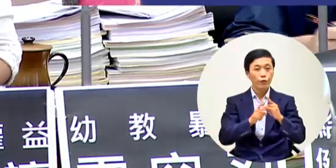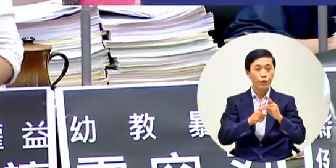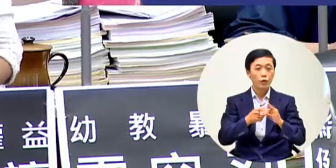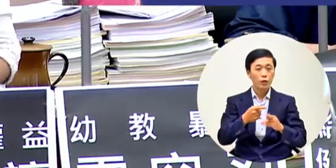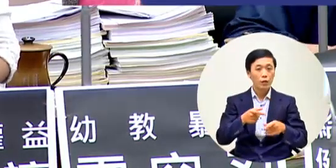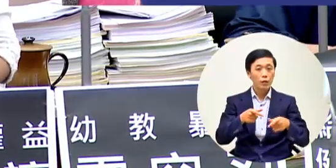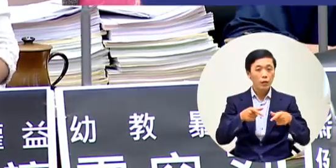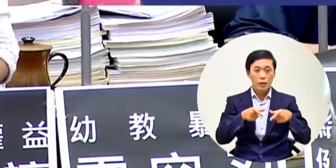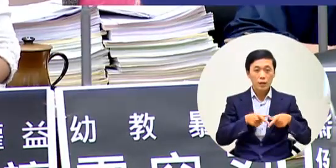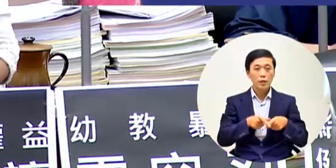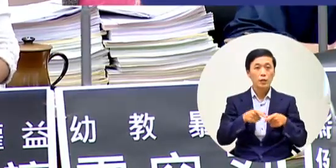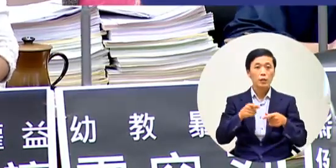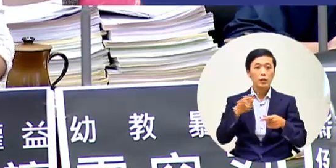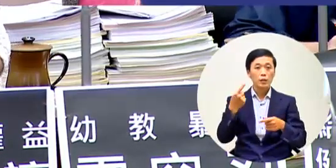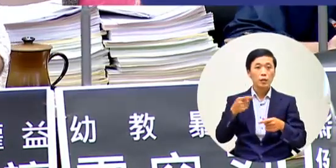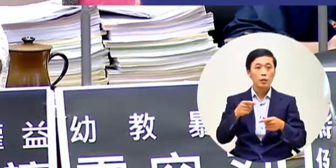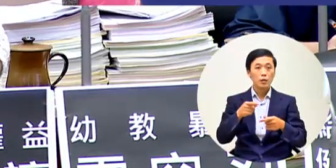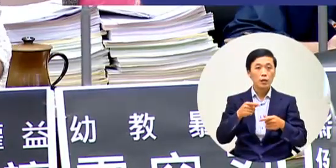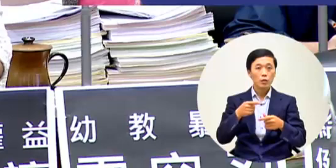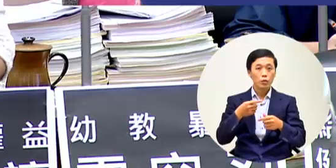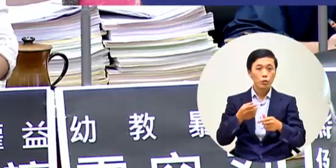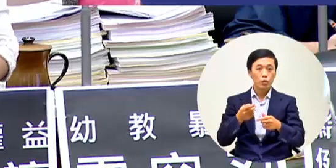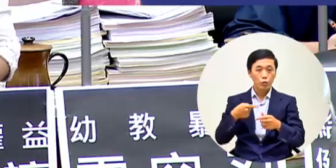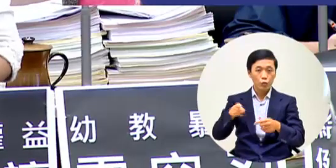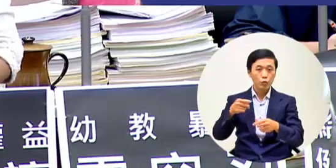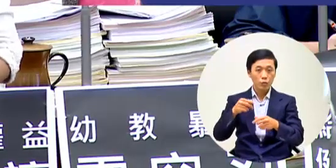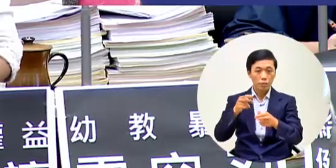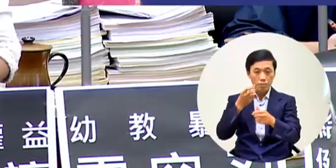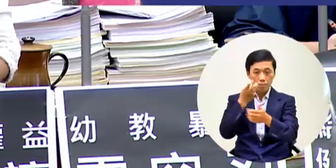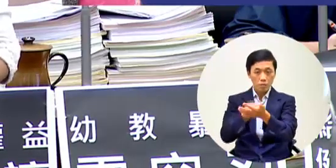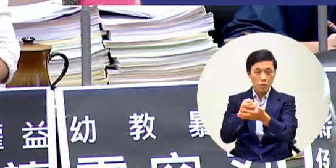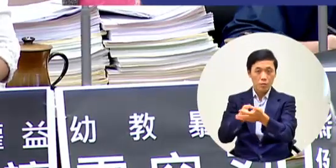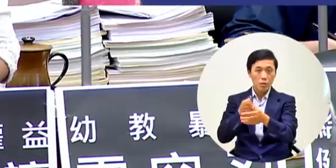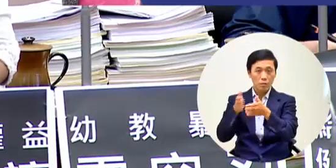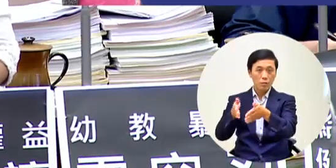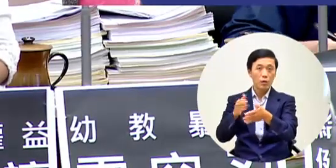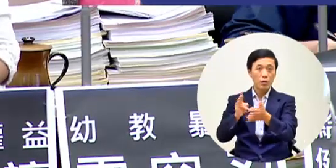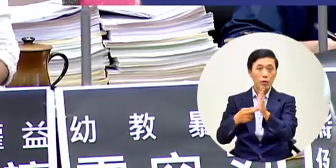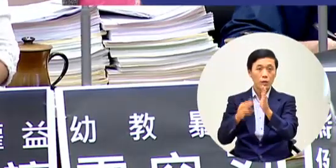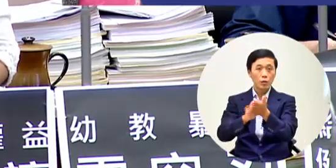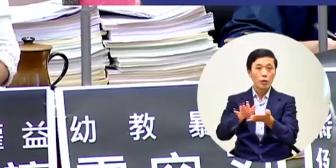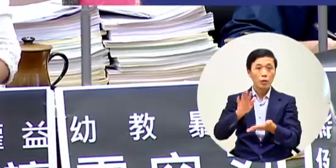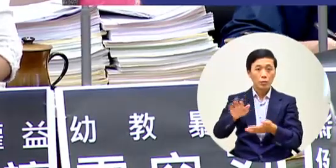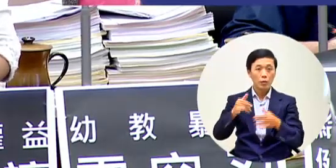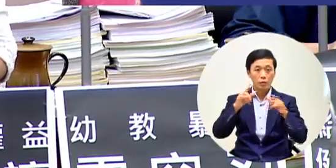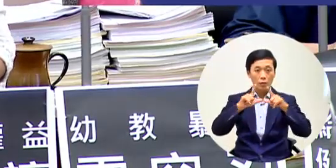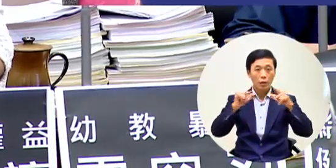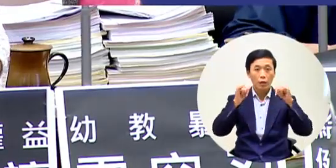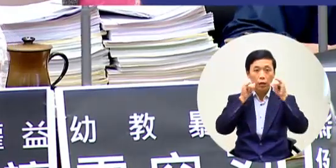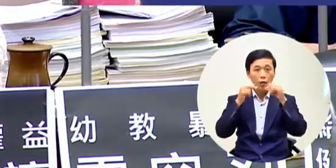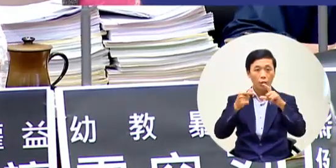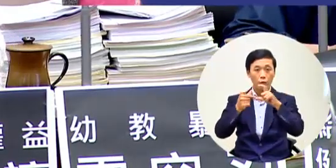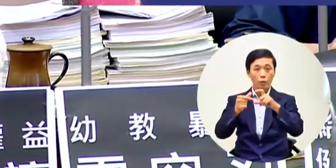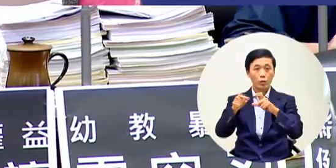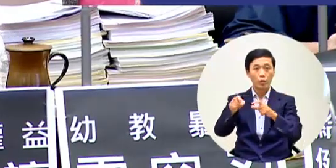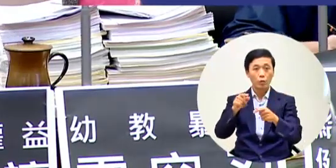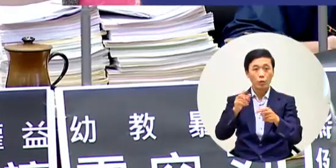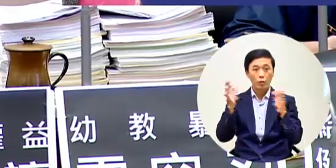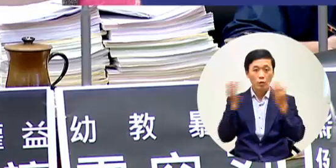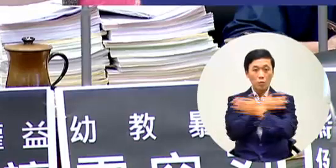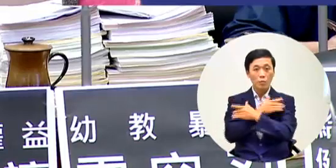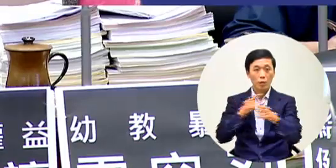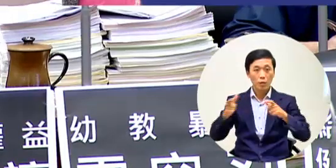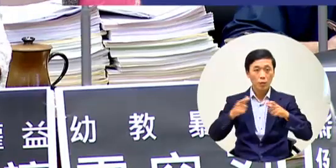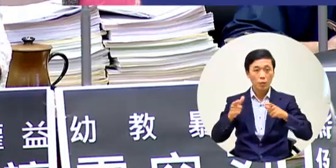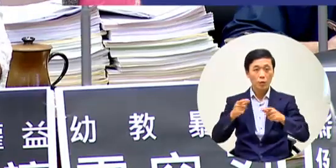手段，结果我在揭露大寮区有幼儿园不当管教事件之后没多久，我又接